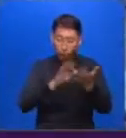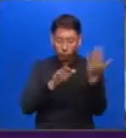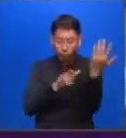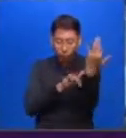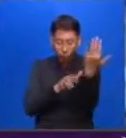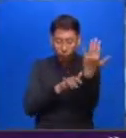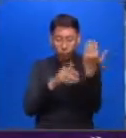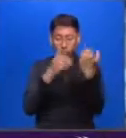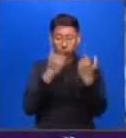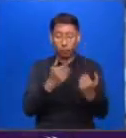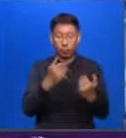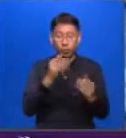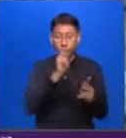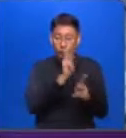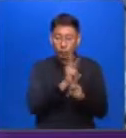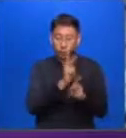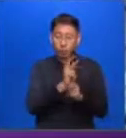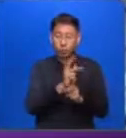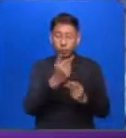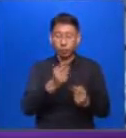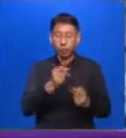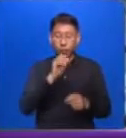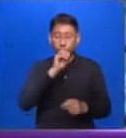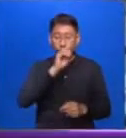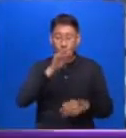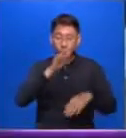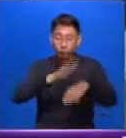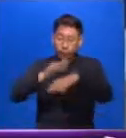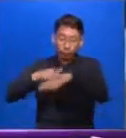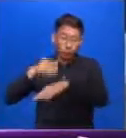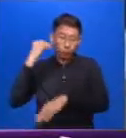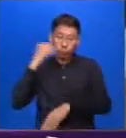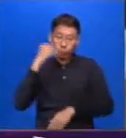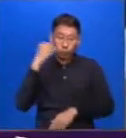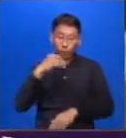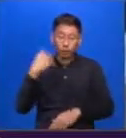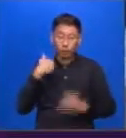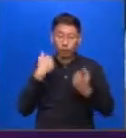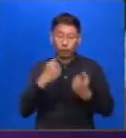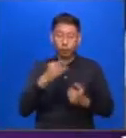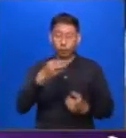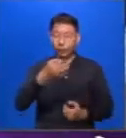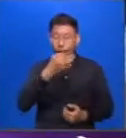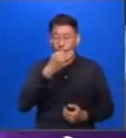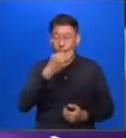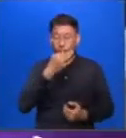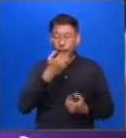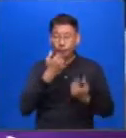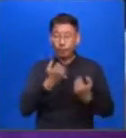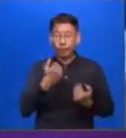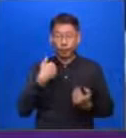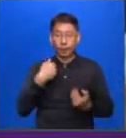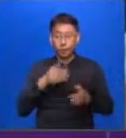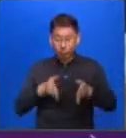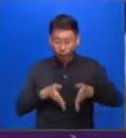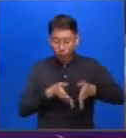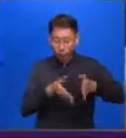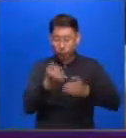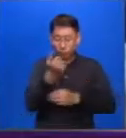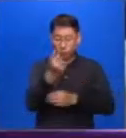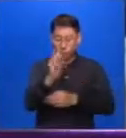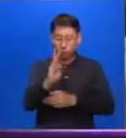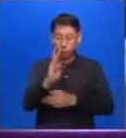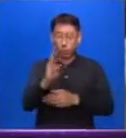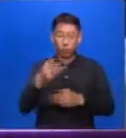ของสำนักการระบายน้ำเพื่อที่จะแจ้งเตือนทุกวันนะคะถึงการตรวจสอบค่าความเค็มในคลองสายหลัก 16คลอง